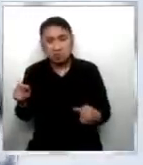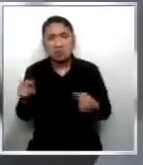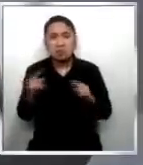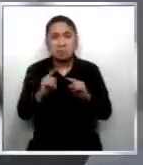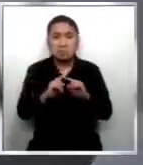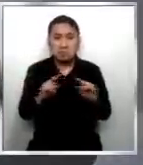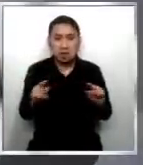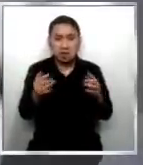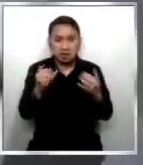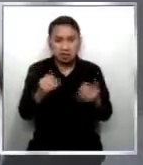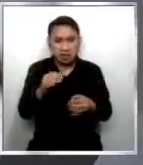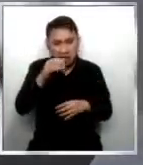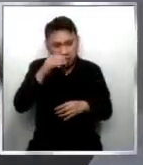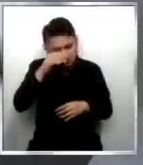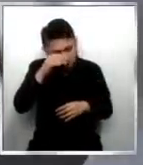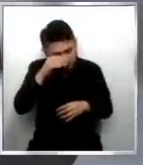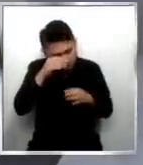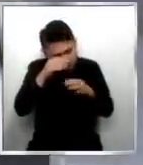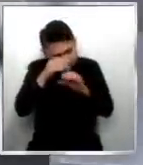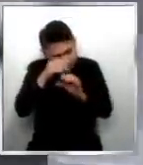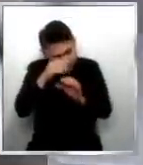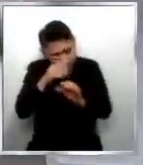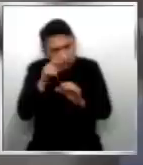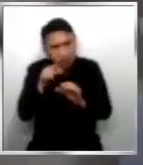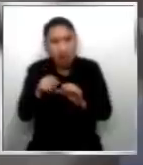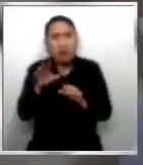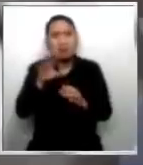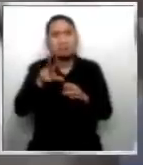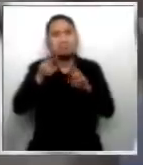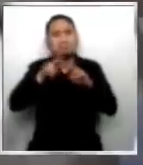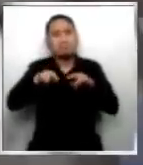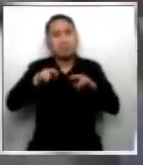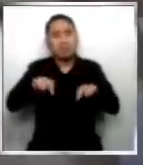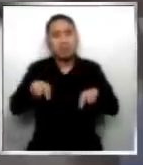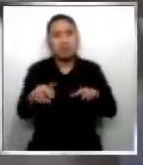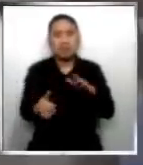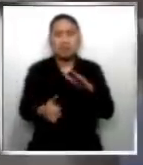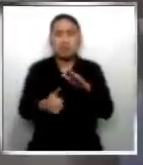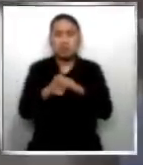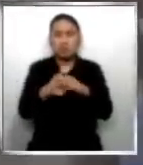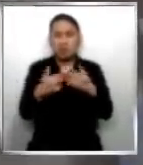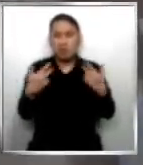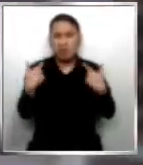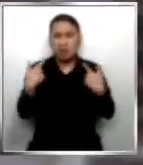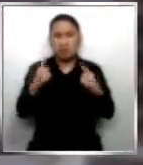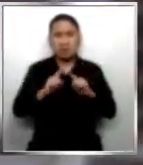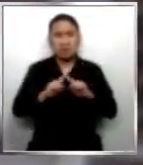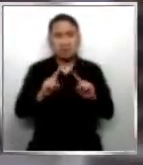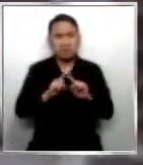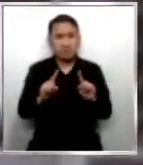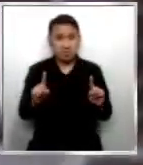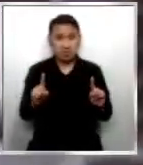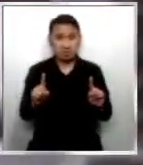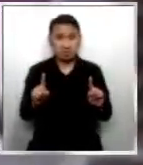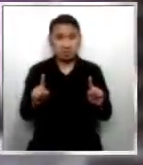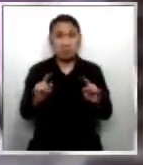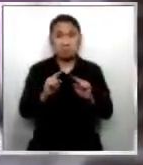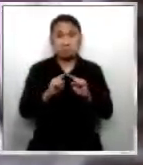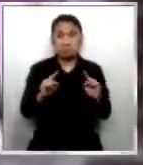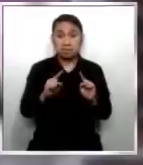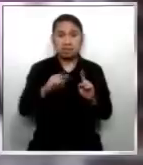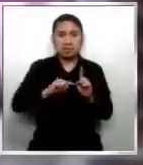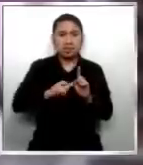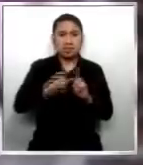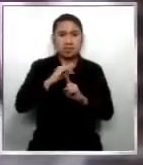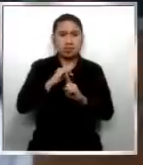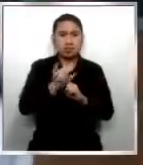daw nila ang ilang sample sa Quezon City noong June, lumitaw ang G variant sa ilang sample. Pero pagdating ng July, mas